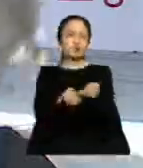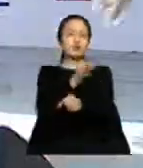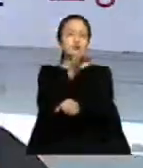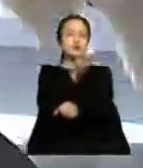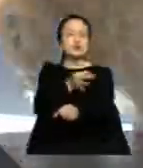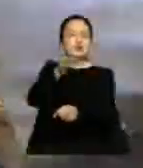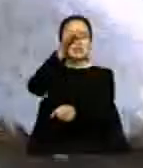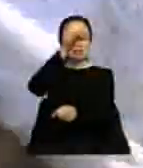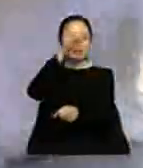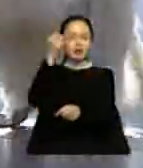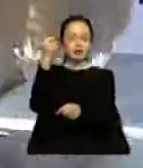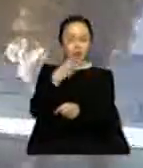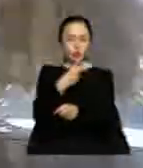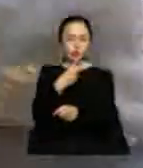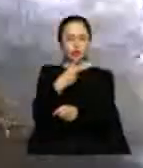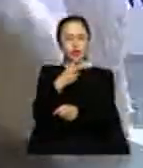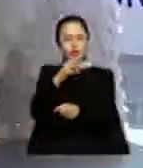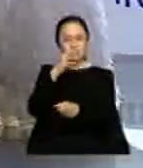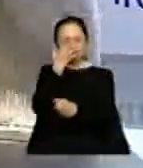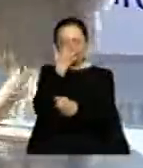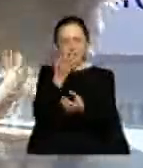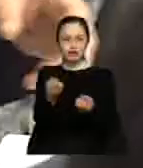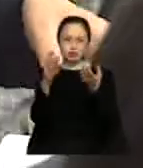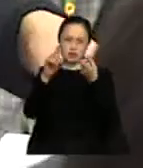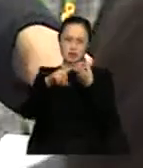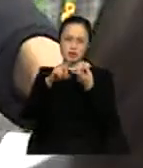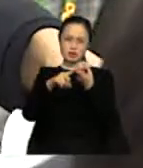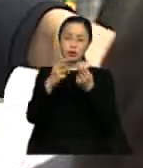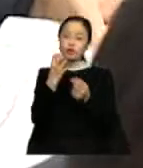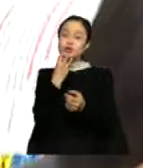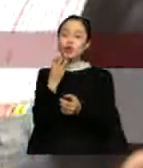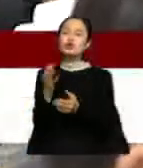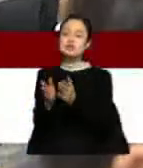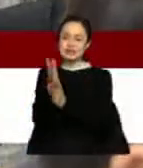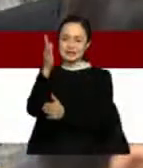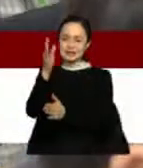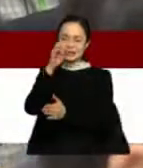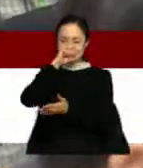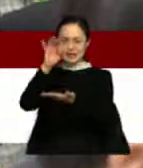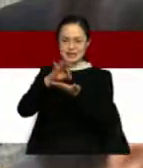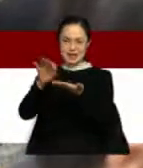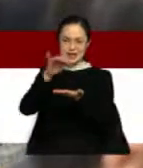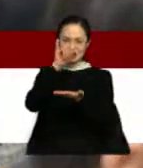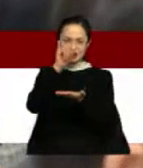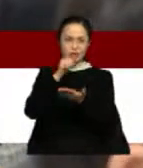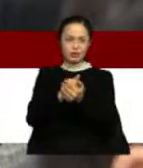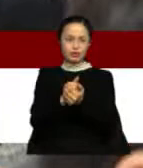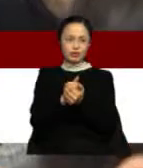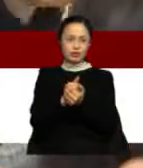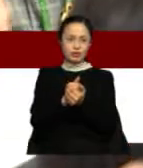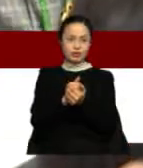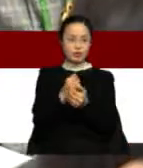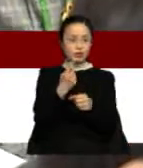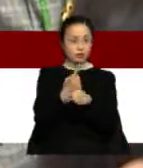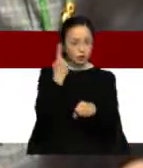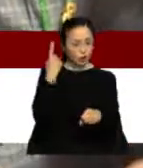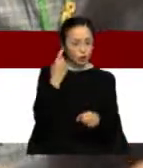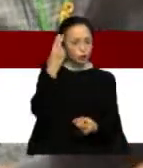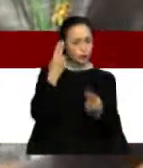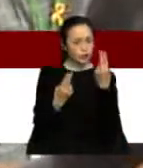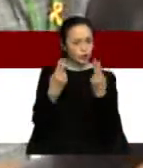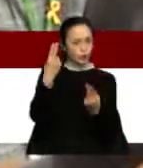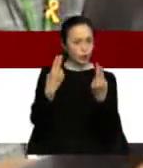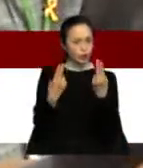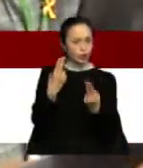제작비 등에 서울시 예산이 사용됐다고 설명했습니다. 직원들 이제 근무 기간이 늘어남에 따라 보수가 이제 한 2,500